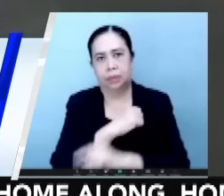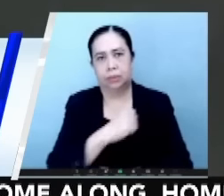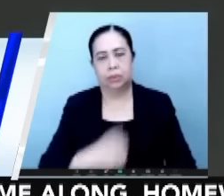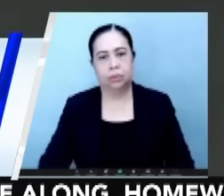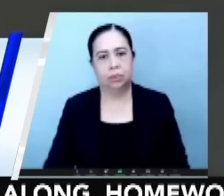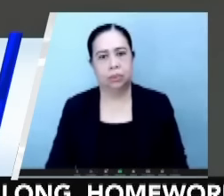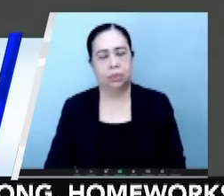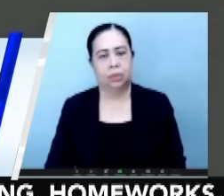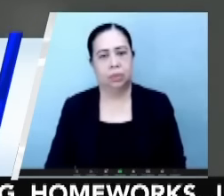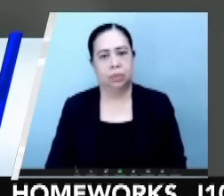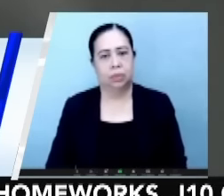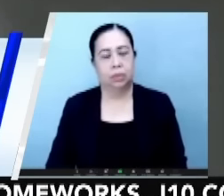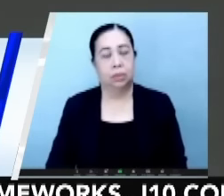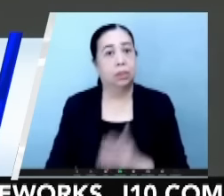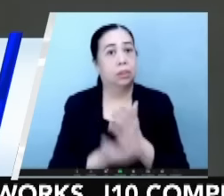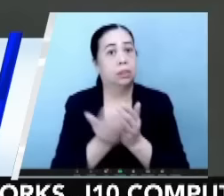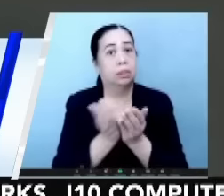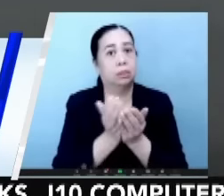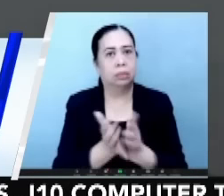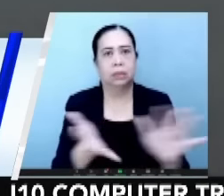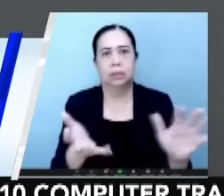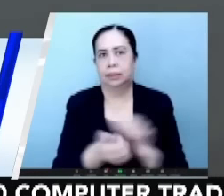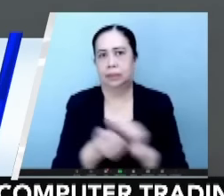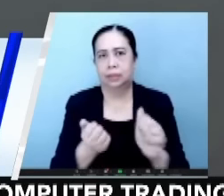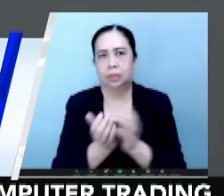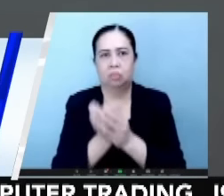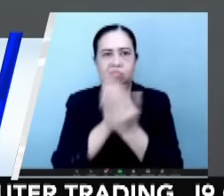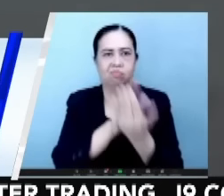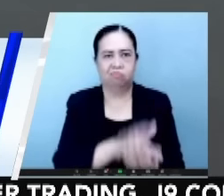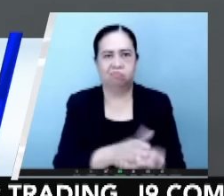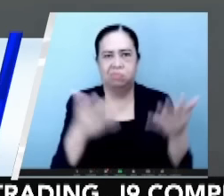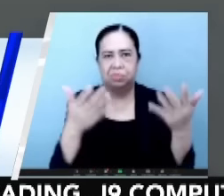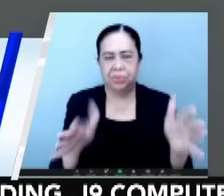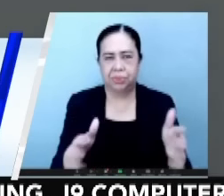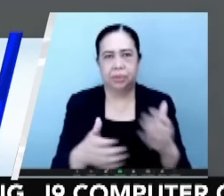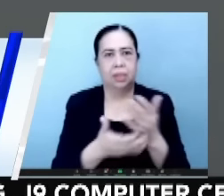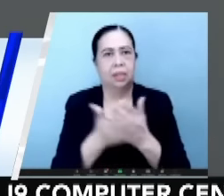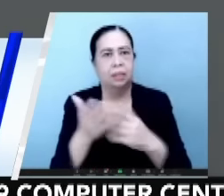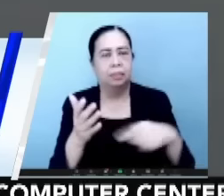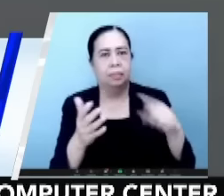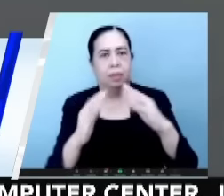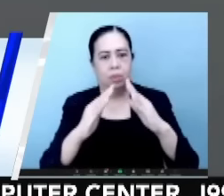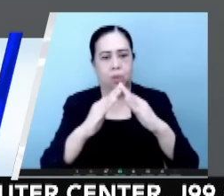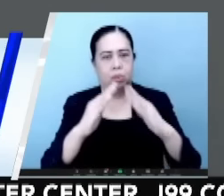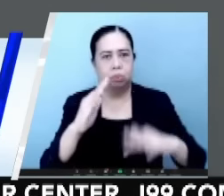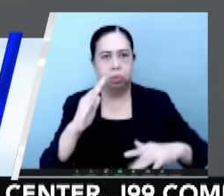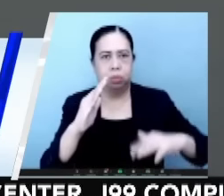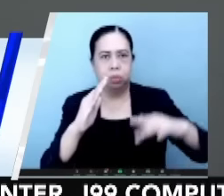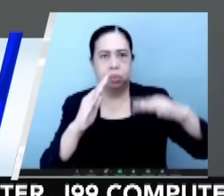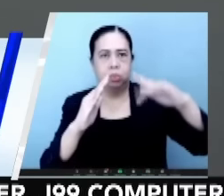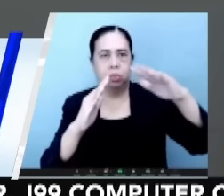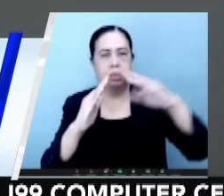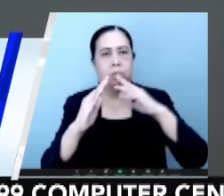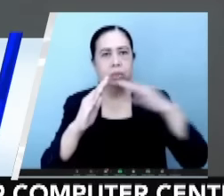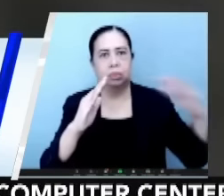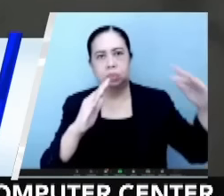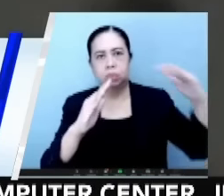Ang ilang bangka nawasak at lumubog na. Halos umabot na rin sa bubong ang level ng tubig sa dagat.